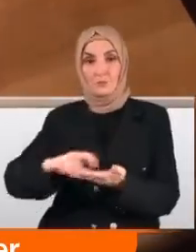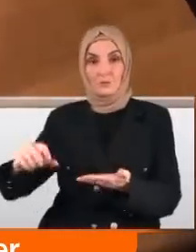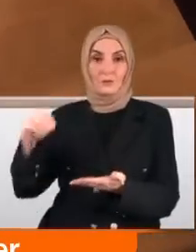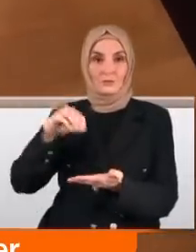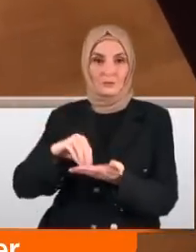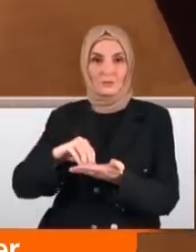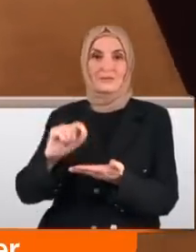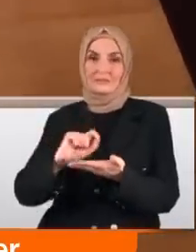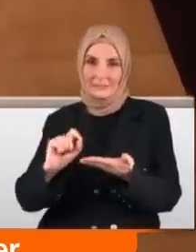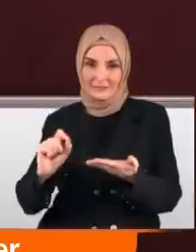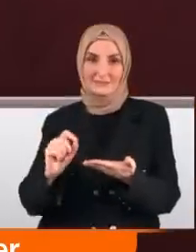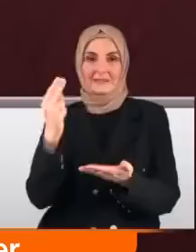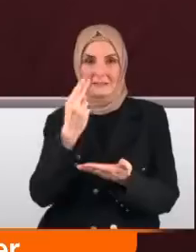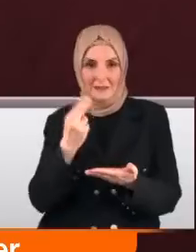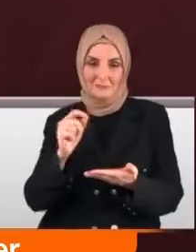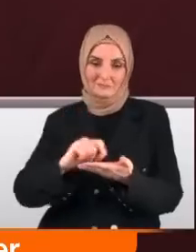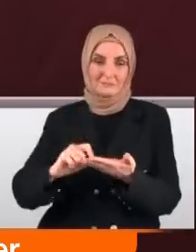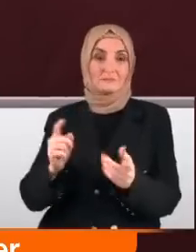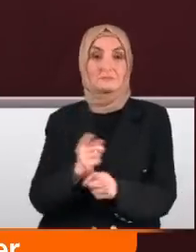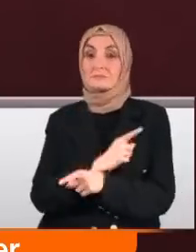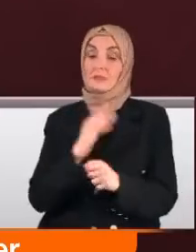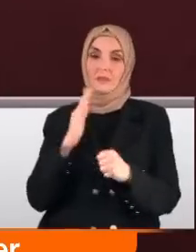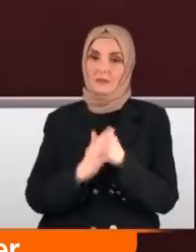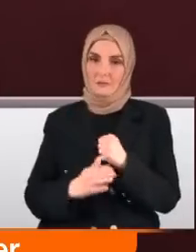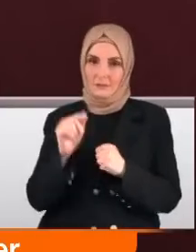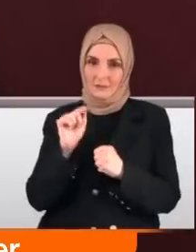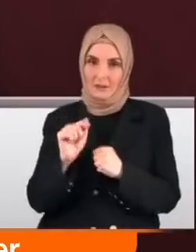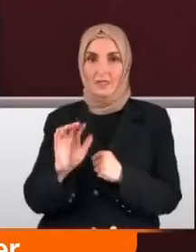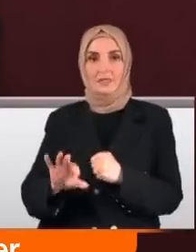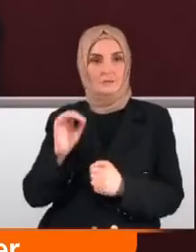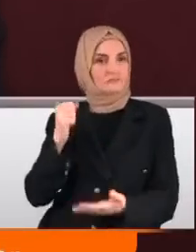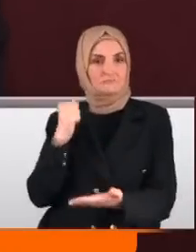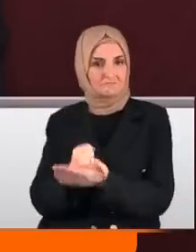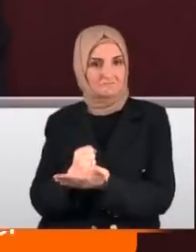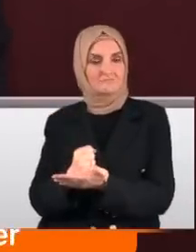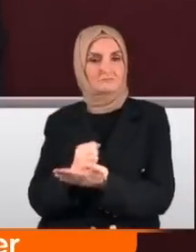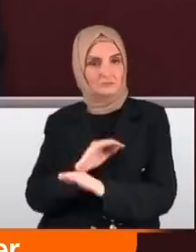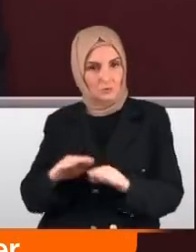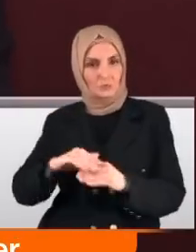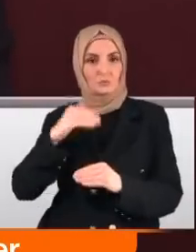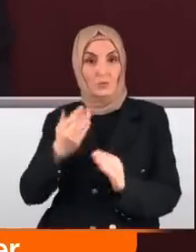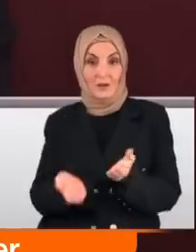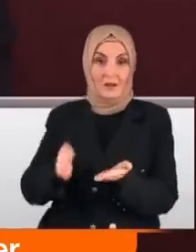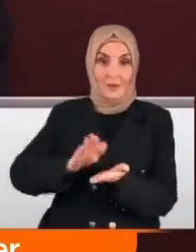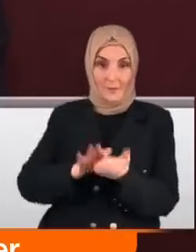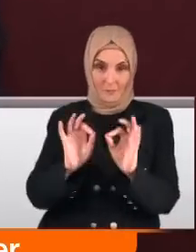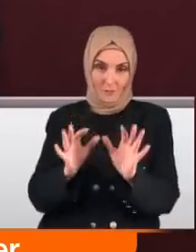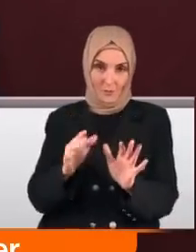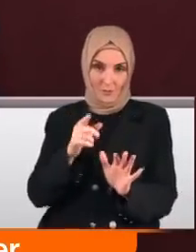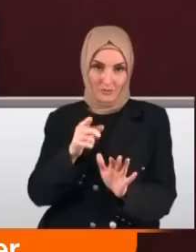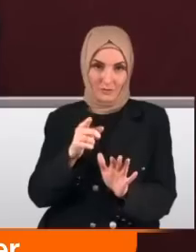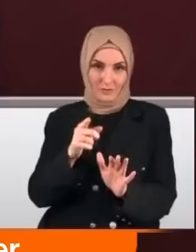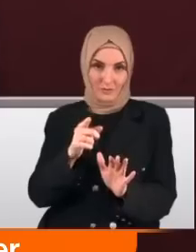bir sembol yapılmayacak. Tercihinizi yaptıktan sonra bu şekilde katlayacaksınız. Çünkü mühür diğer adayın